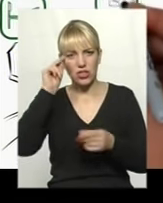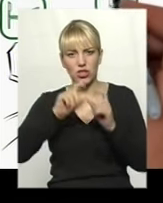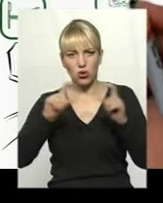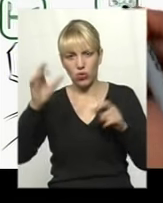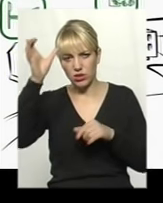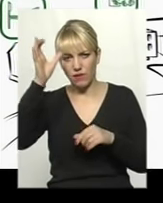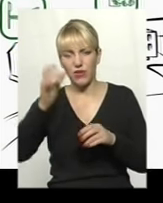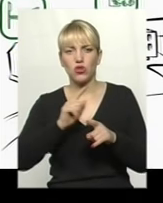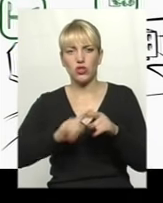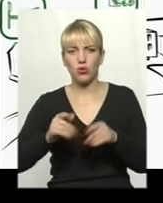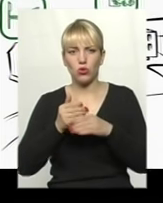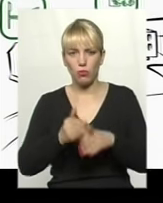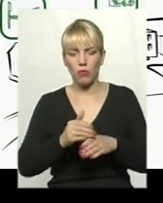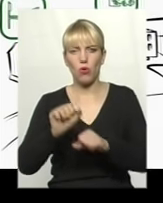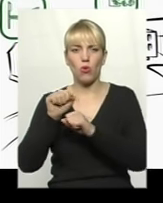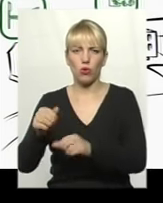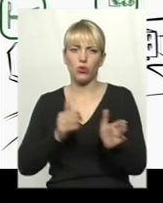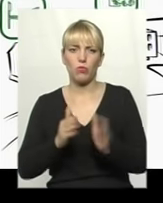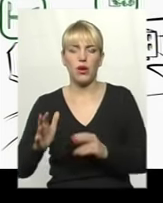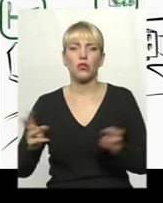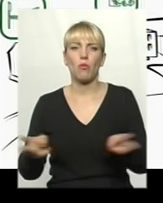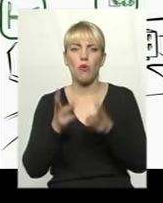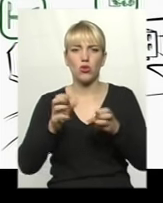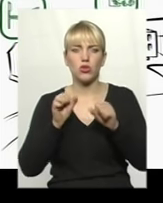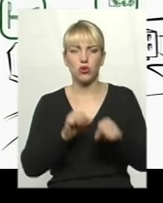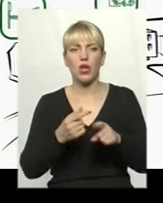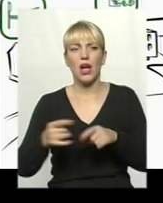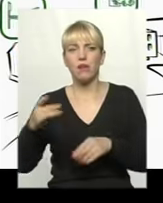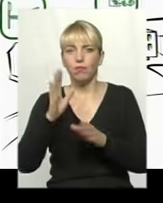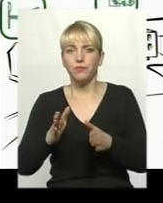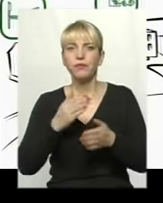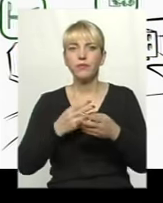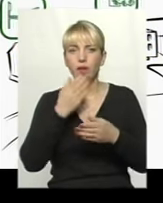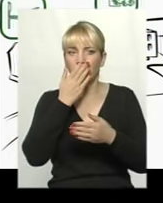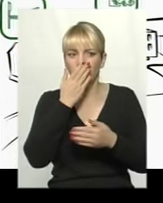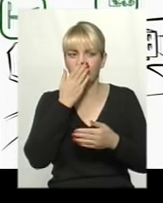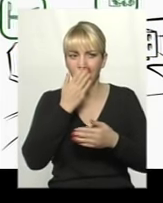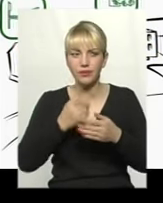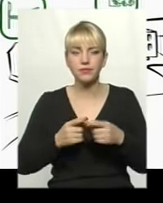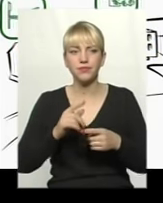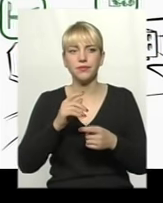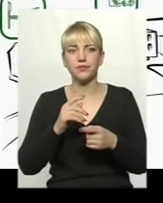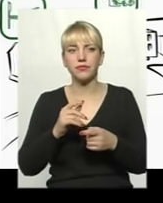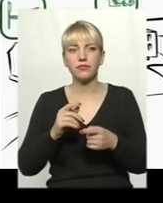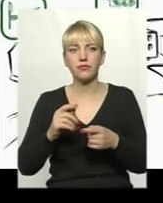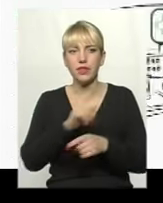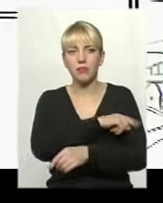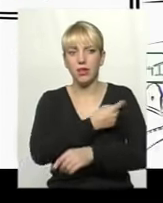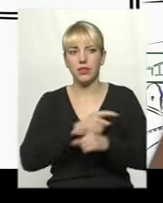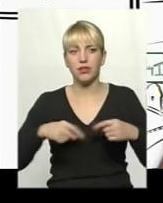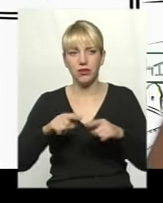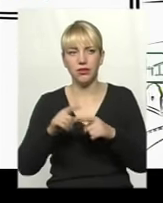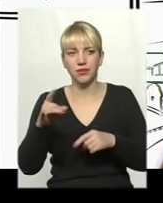швидку допомогу, охорону правопорядку, пожежну охорону. Район відповідатиме за спеціалізовану шкільну освіту, вторинну медицину.